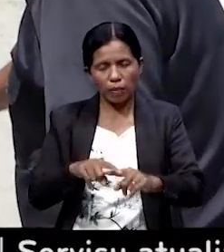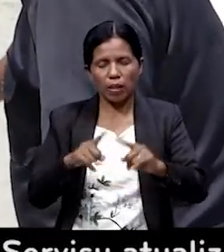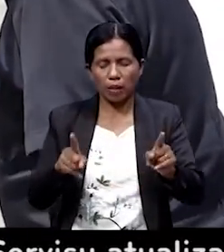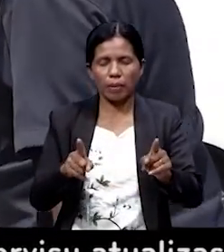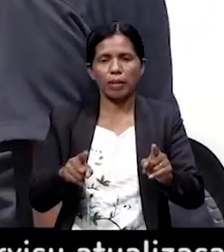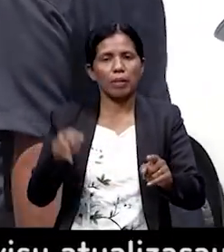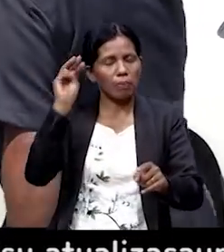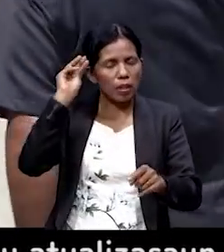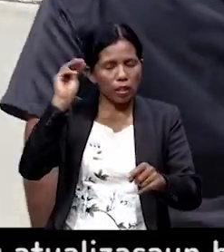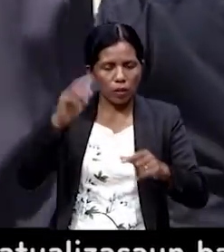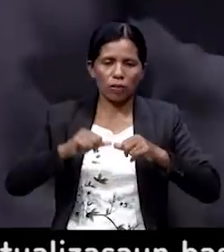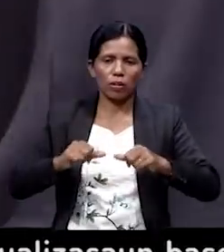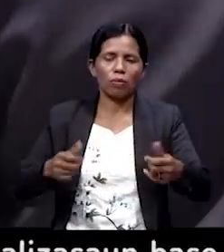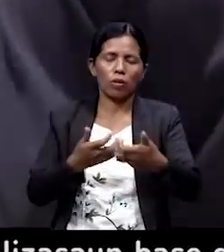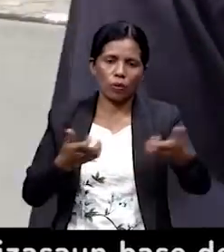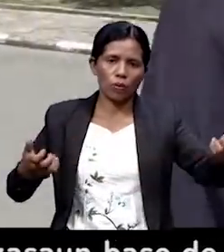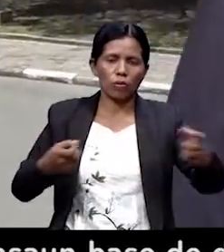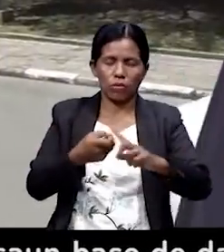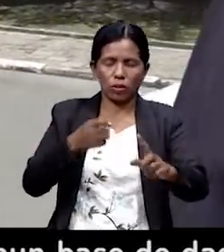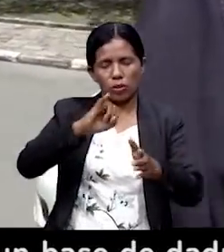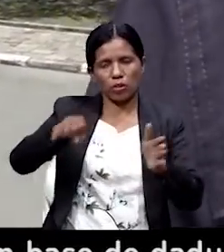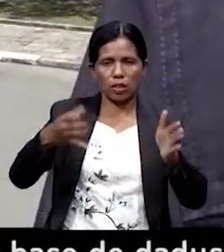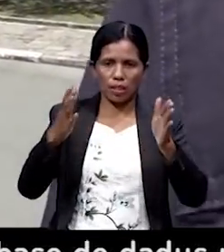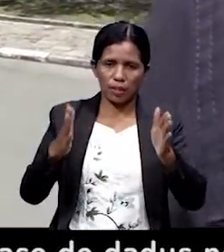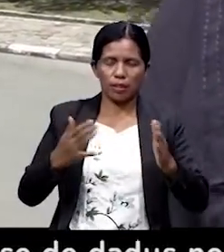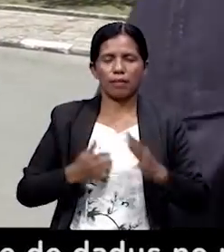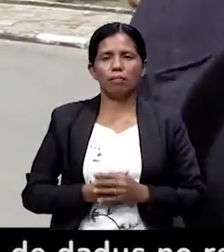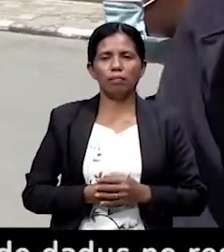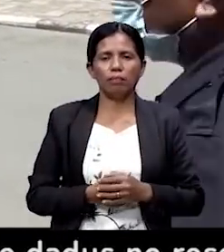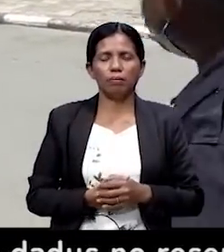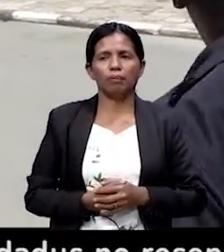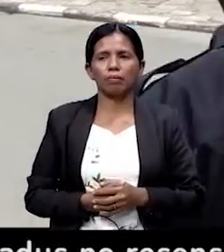continua se susi jornalista Agustino da Costa Ferri Soares ZMN.